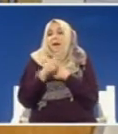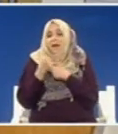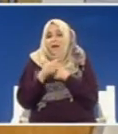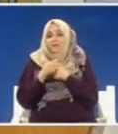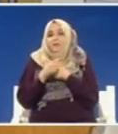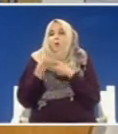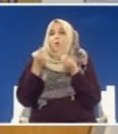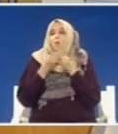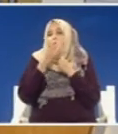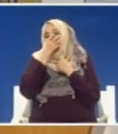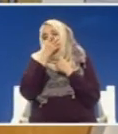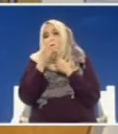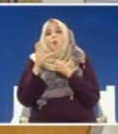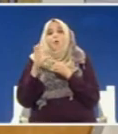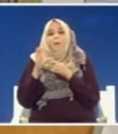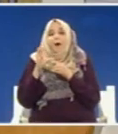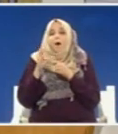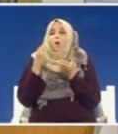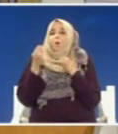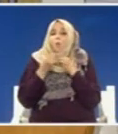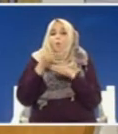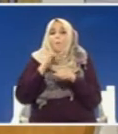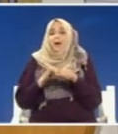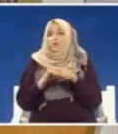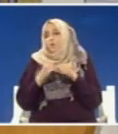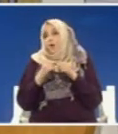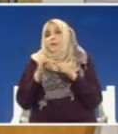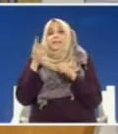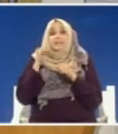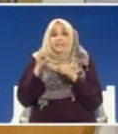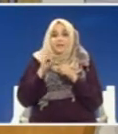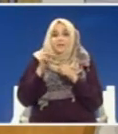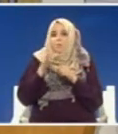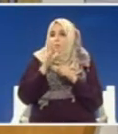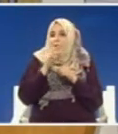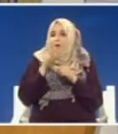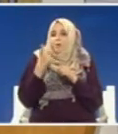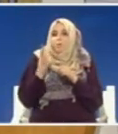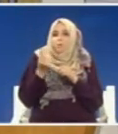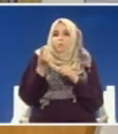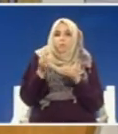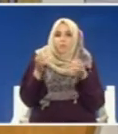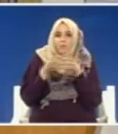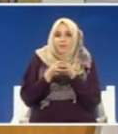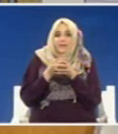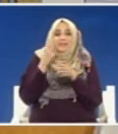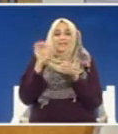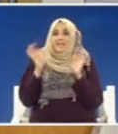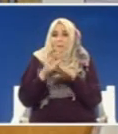الفراش أو في إجراء العملية، اضطر إلى أن تجتمع له صلوات، فإذا لم يكن هناك